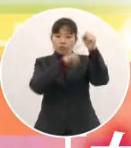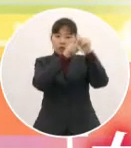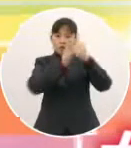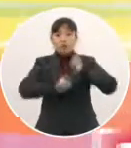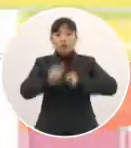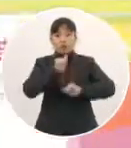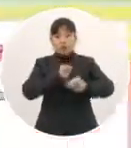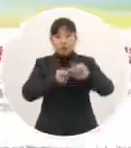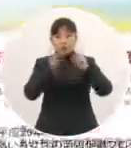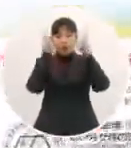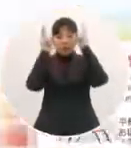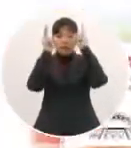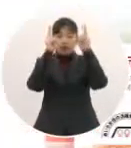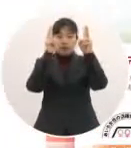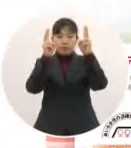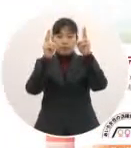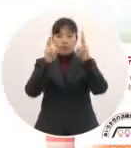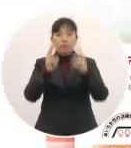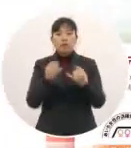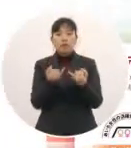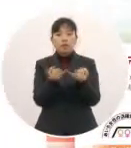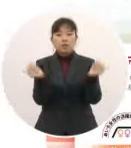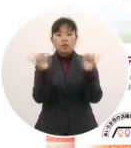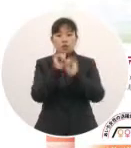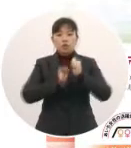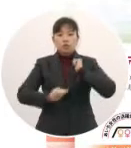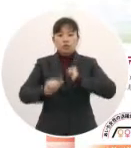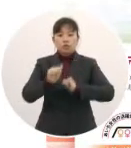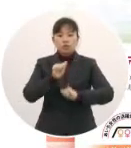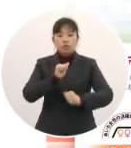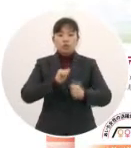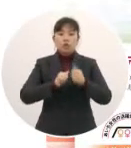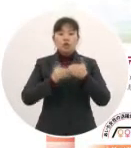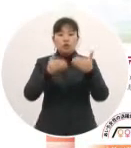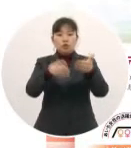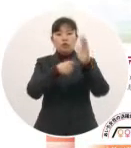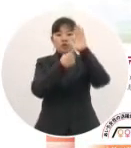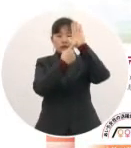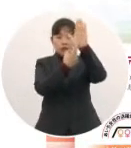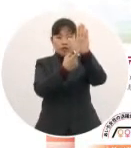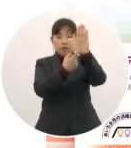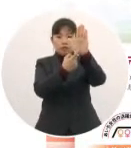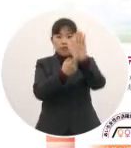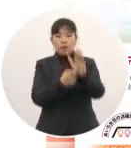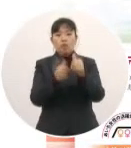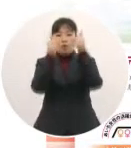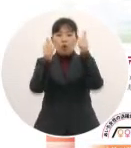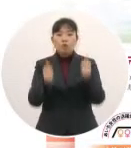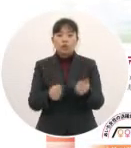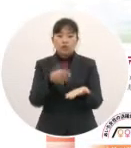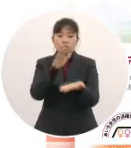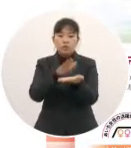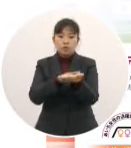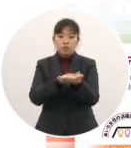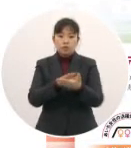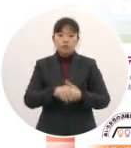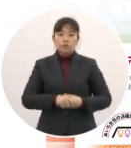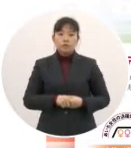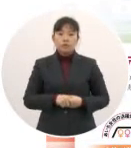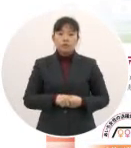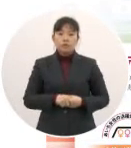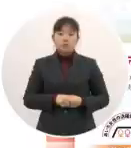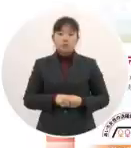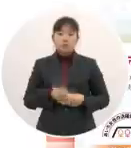から女性の活躍促進宣言を募集してホームページで紹介しているよ。